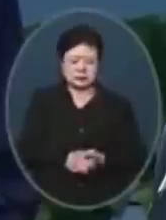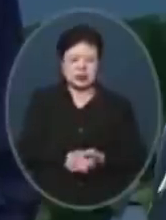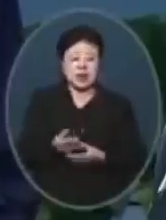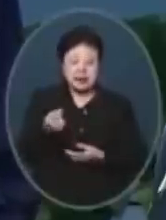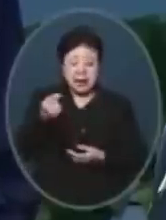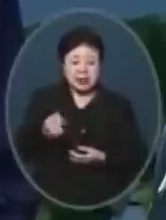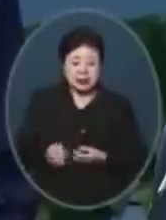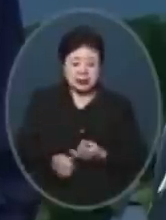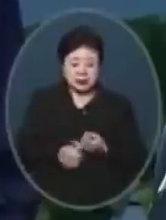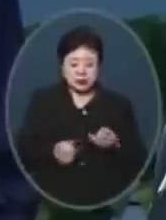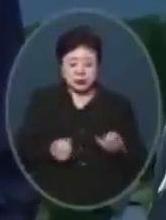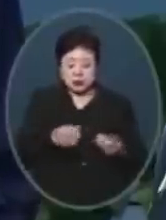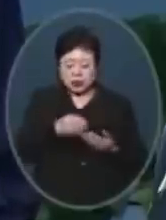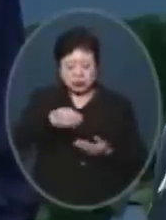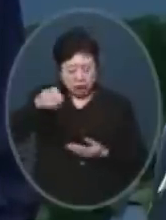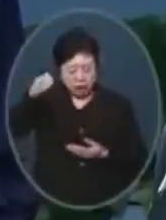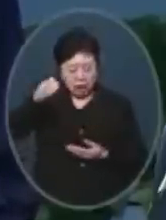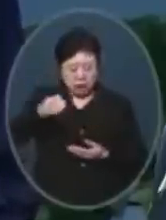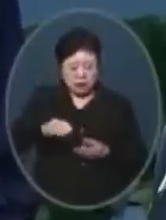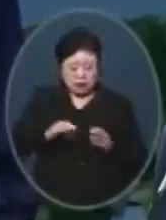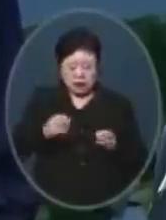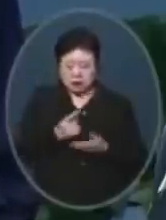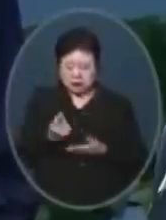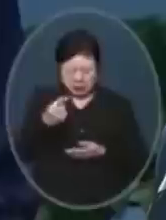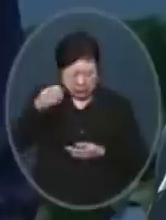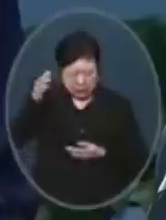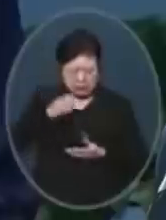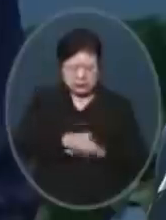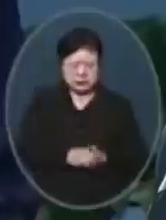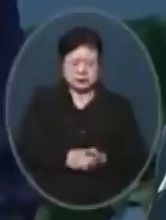빨리 우리 땅을 떠나라.